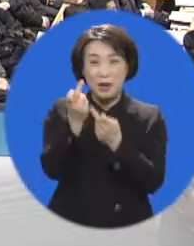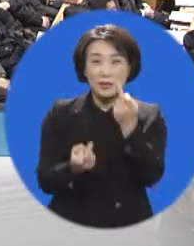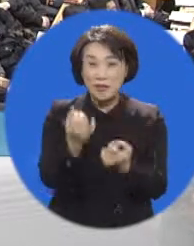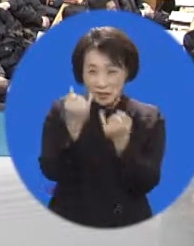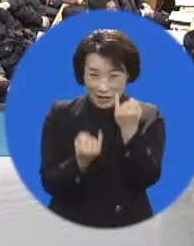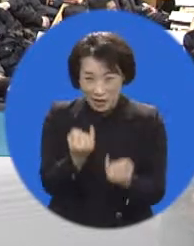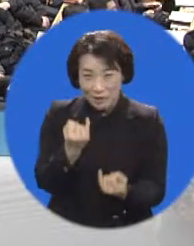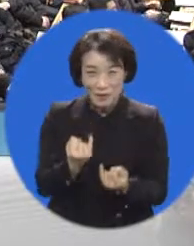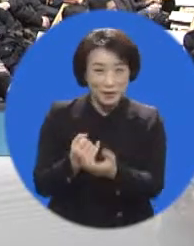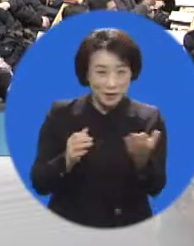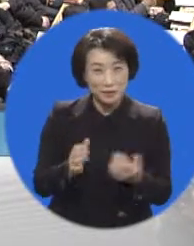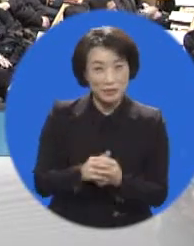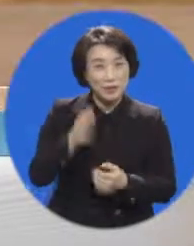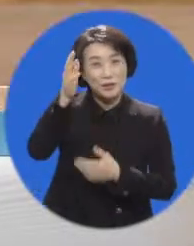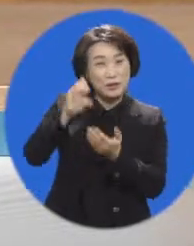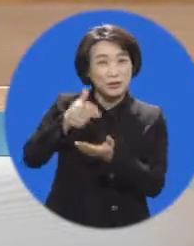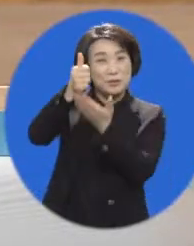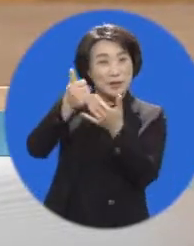아멘합시다.